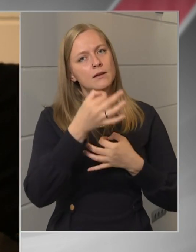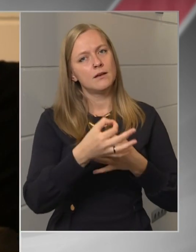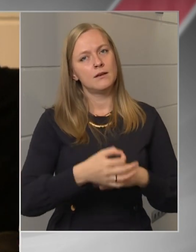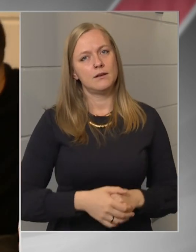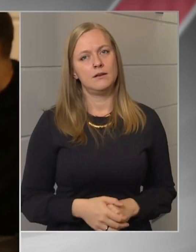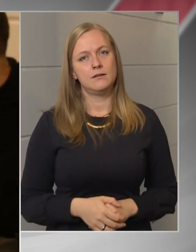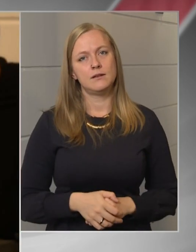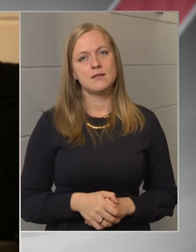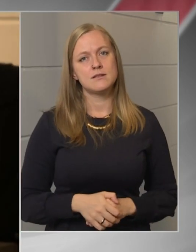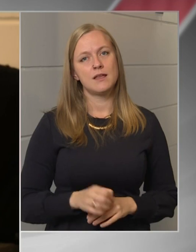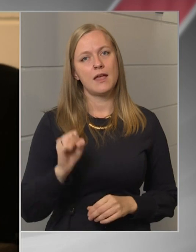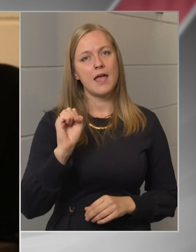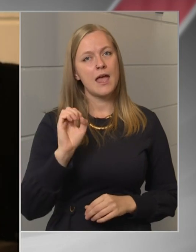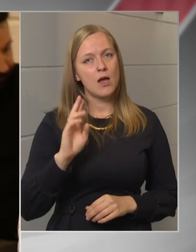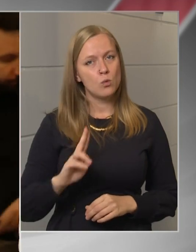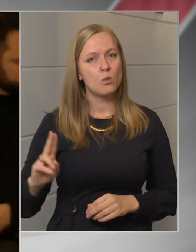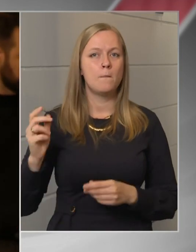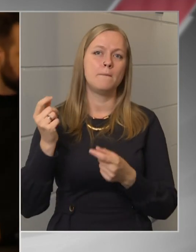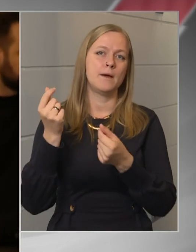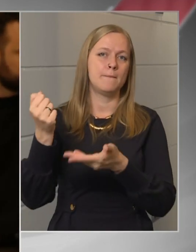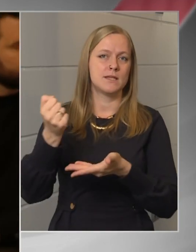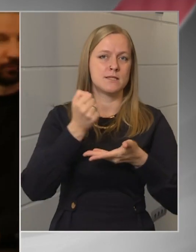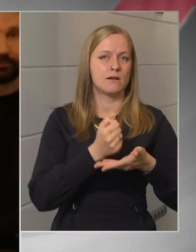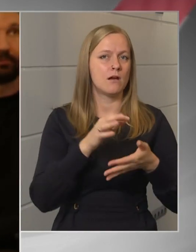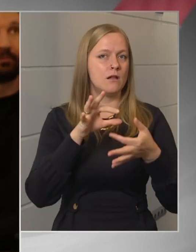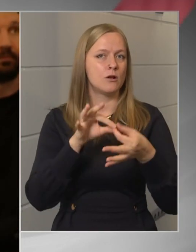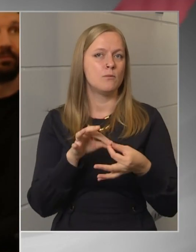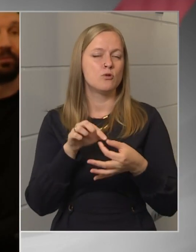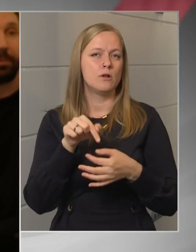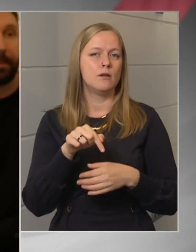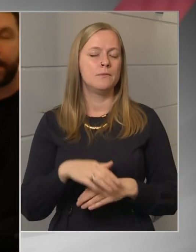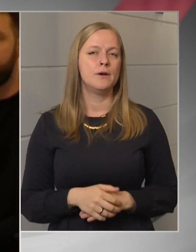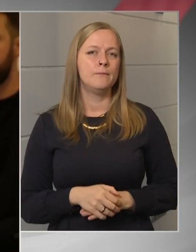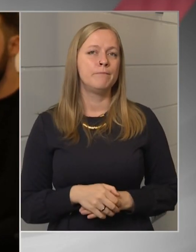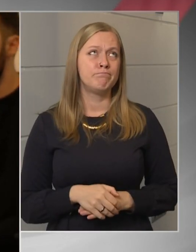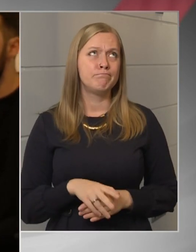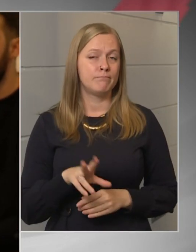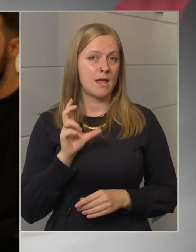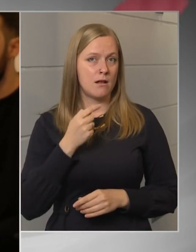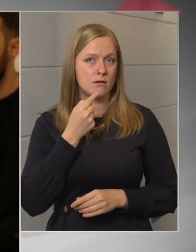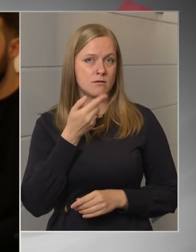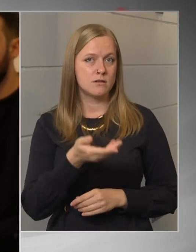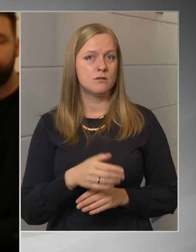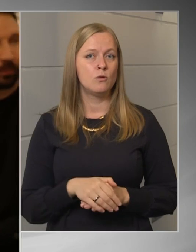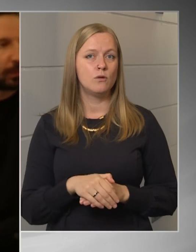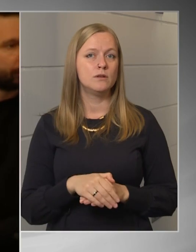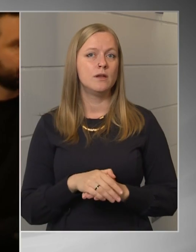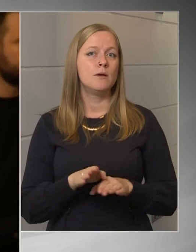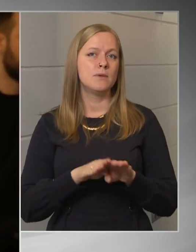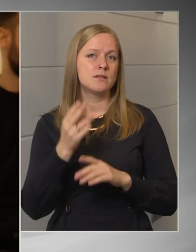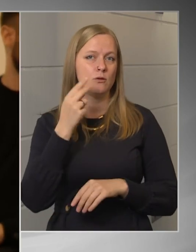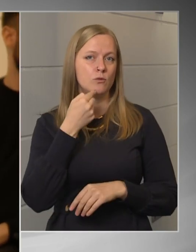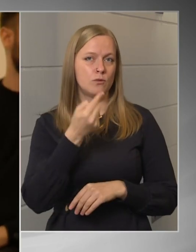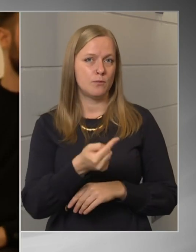az európai pénzekkel kapcsolatban, hogy elhangzott, ugye itt miniszer úr